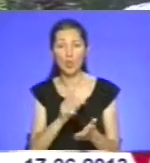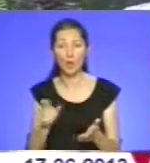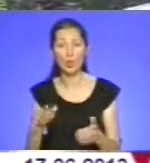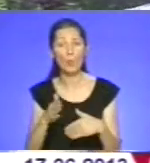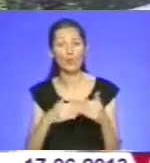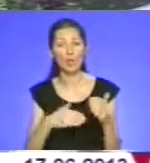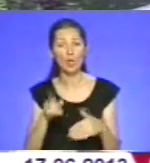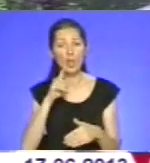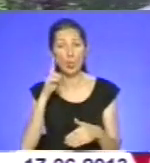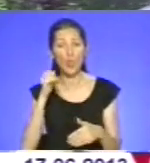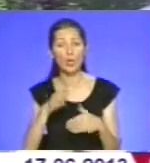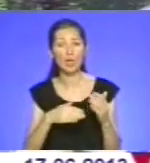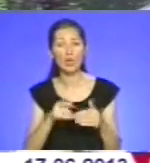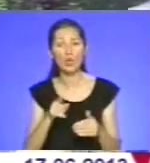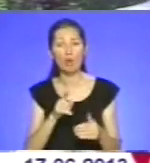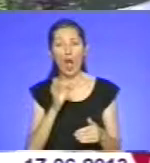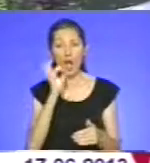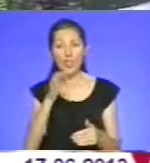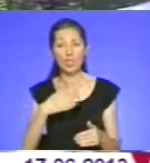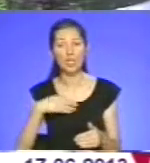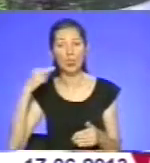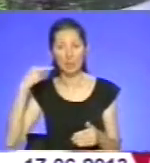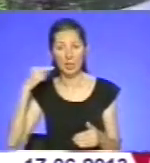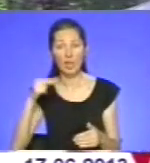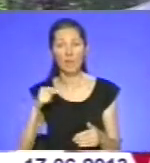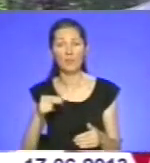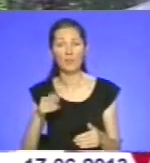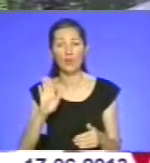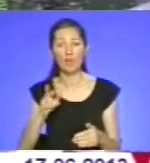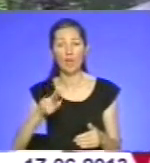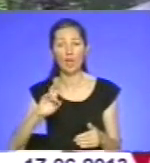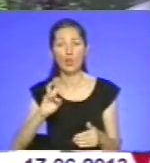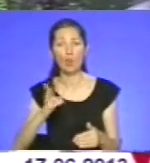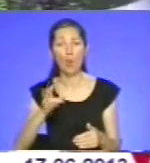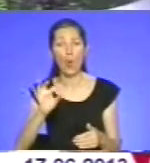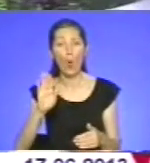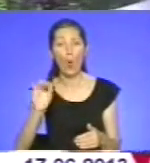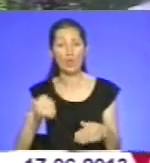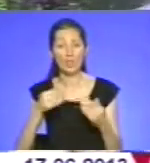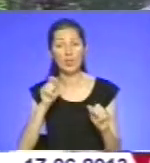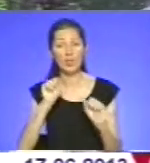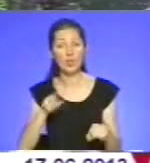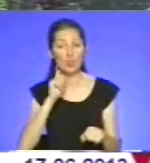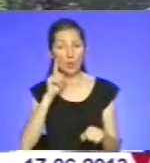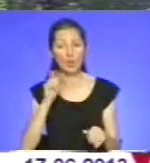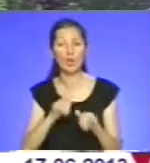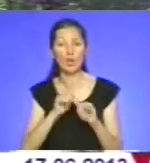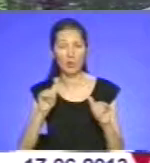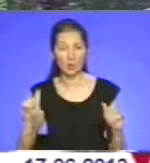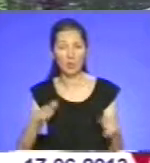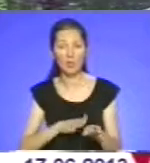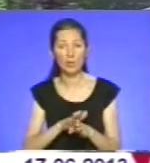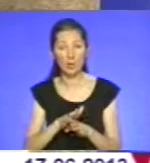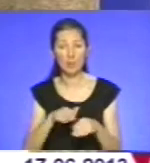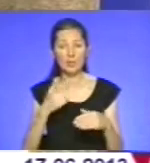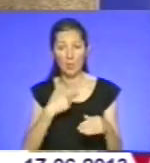наш президент Віктор Янукович, що давати можливість молодим розвиватися, реалізувати себе. А для того, щоб це робити, треба їм допомагати і